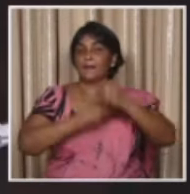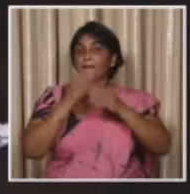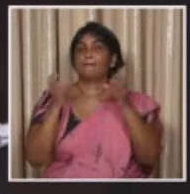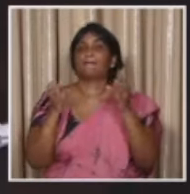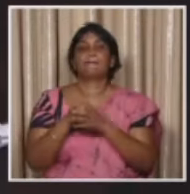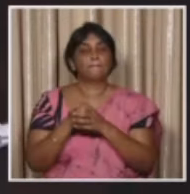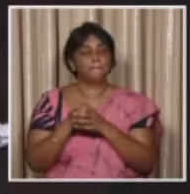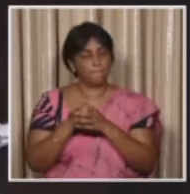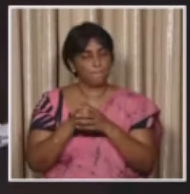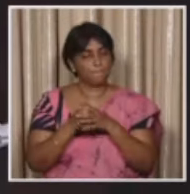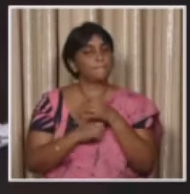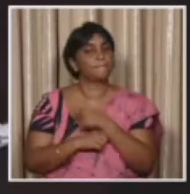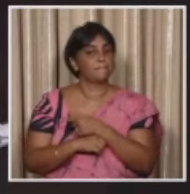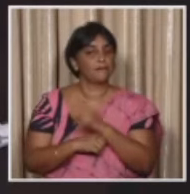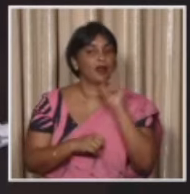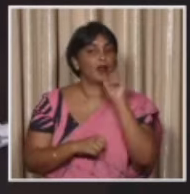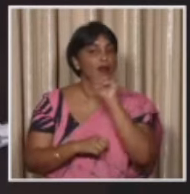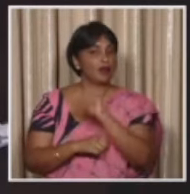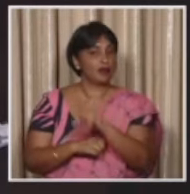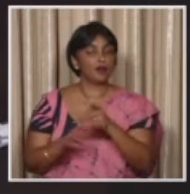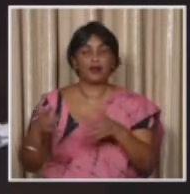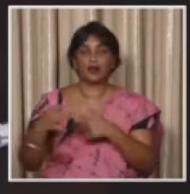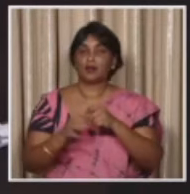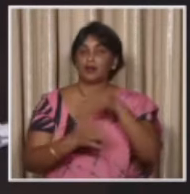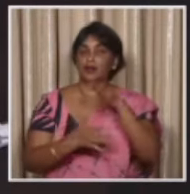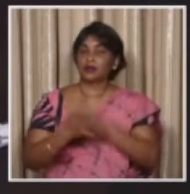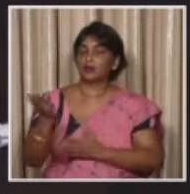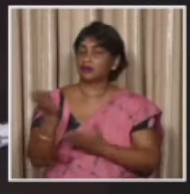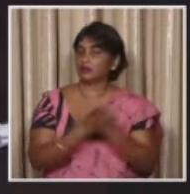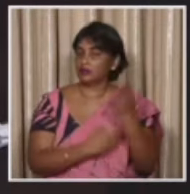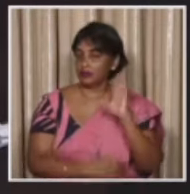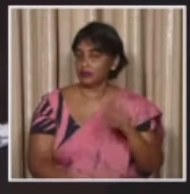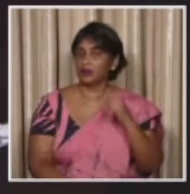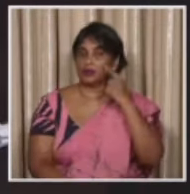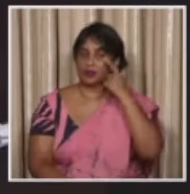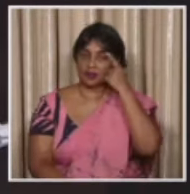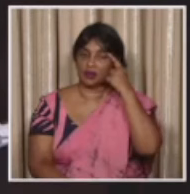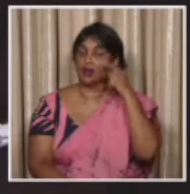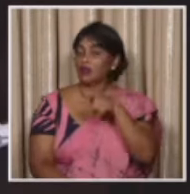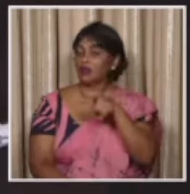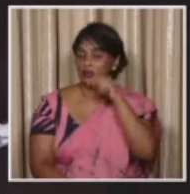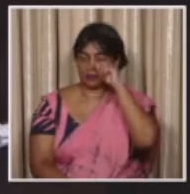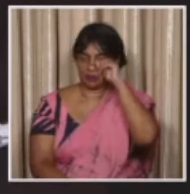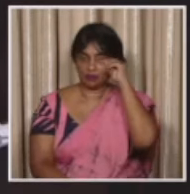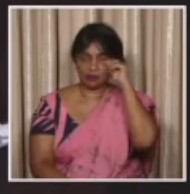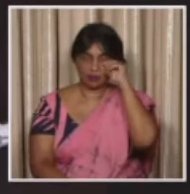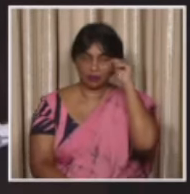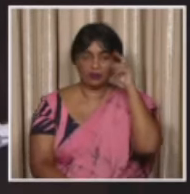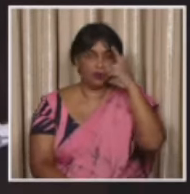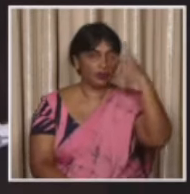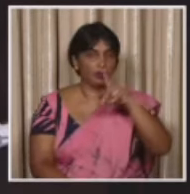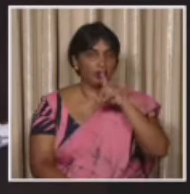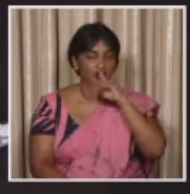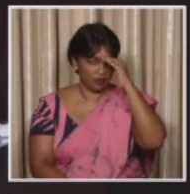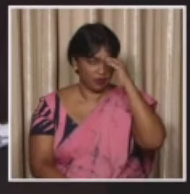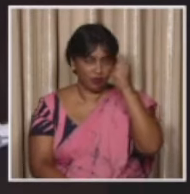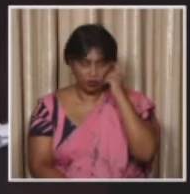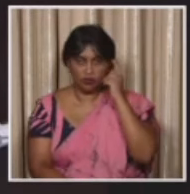කණ්ඩායමකට තමයි නම් කරලා කැබිනට් පේපර් එකක් ඉදිරිපත් කරලා තියෙන්නේ. ඒ මොකද්ද දන්නවද මේ නියෝජ